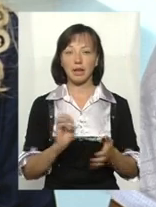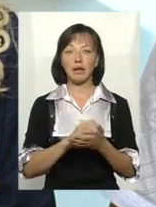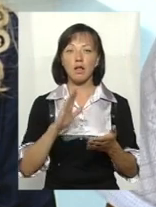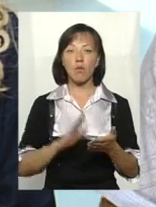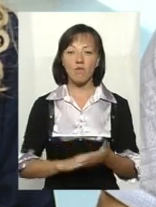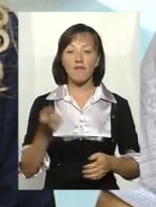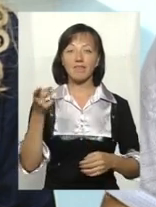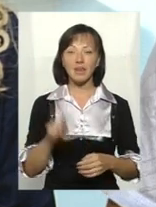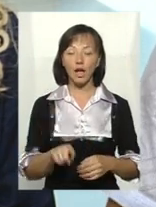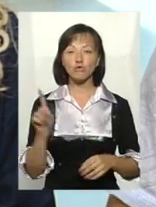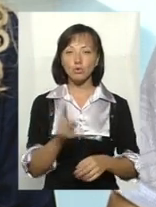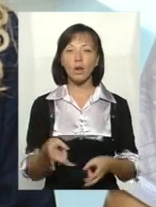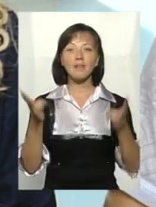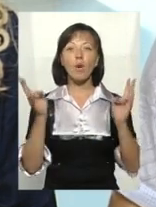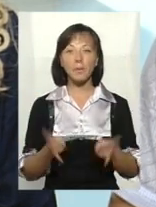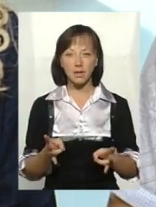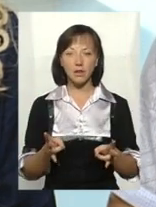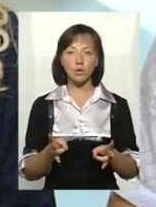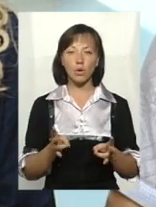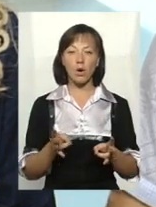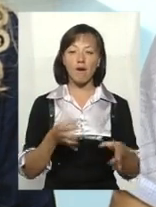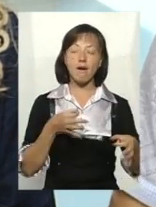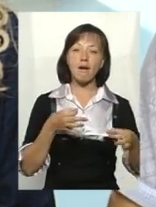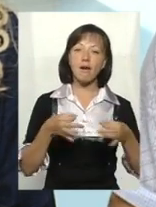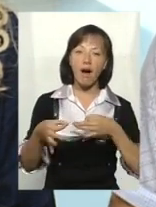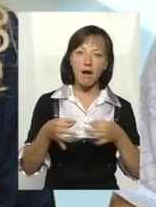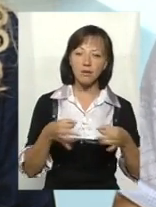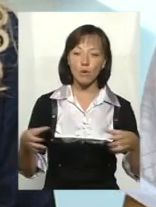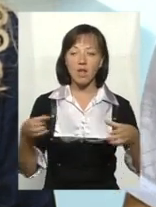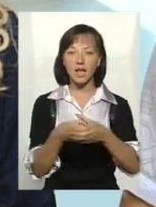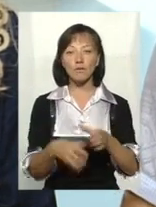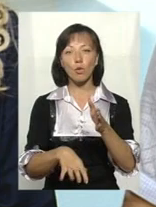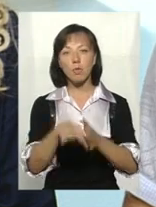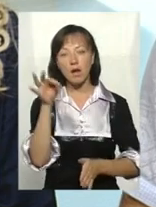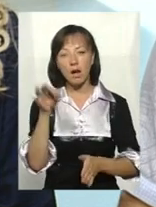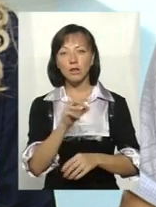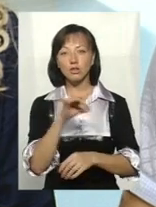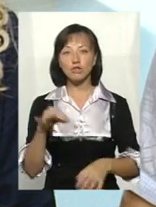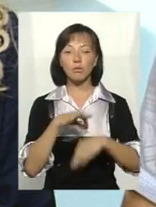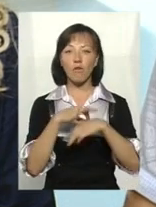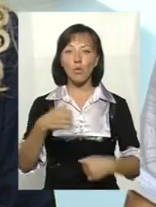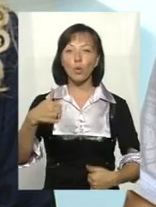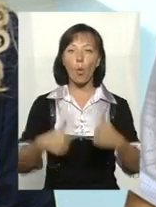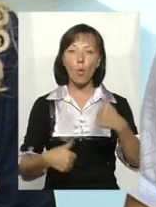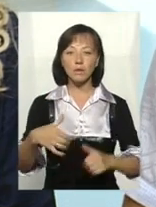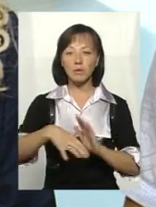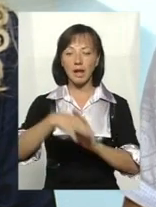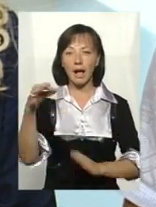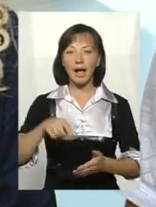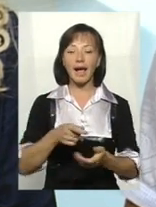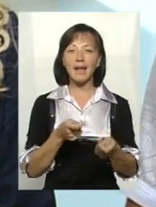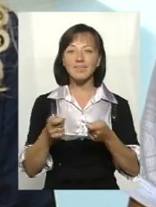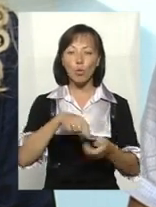декларував те, що необхідно радитись, чи колективно обирати, чи проводити конкурс на обрання керівника